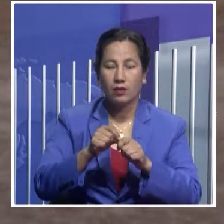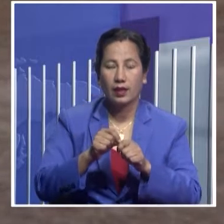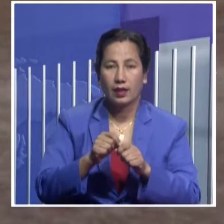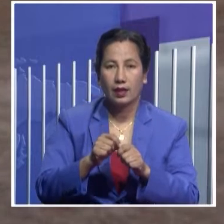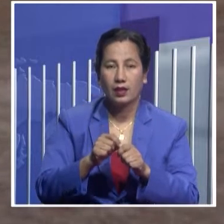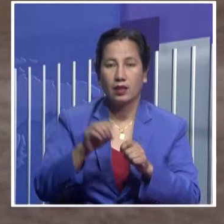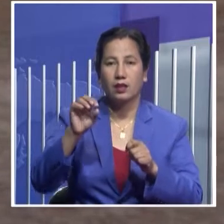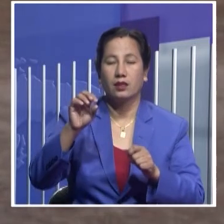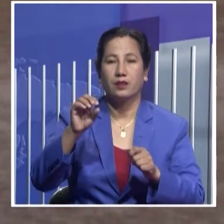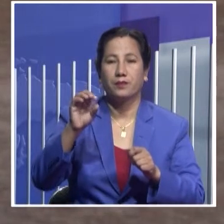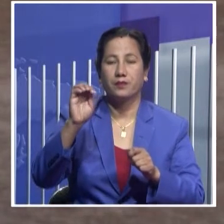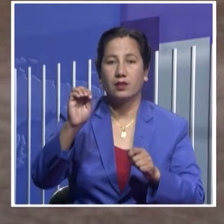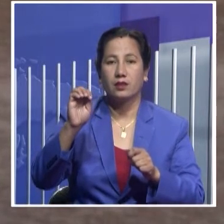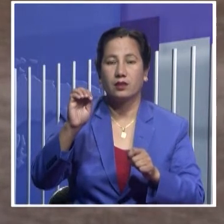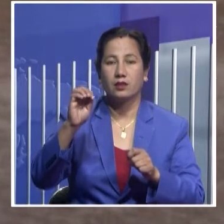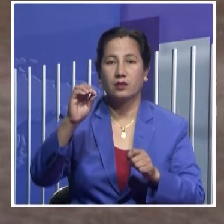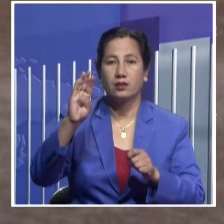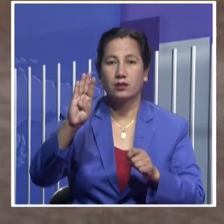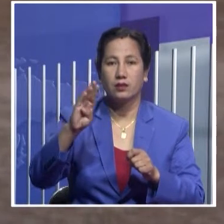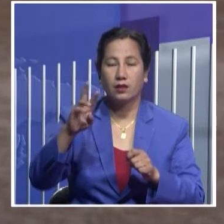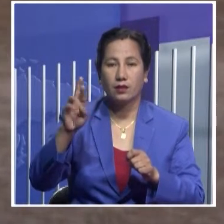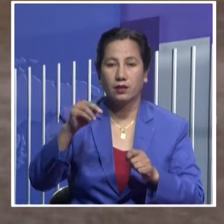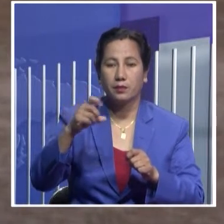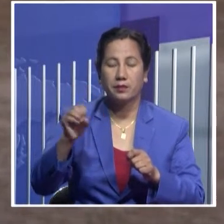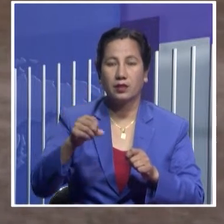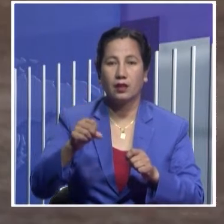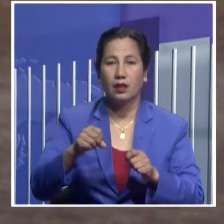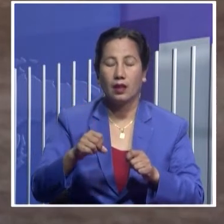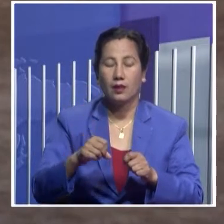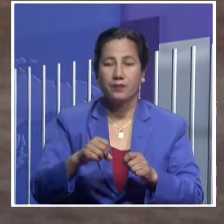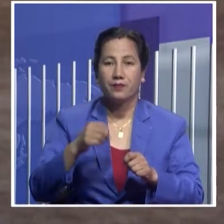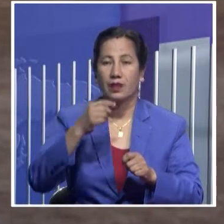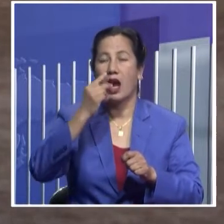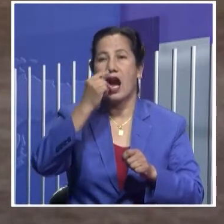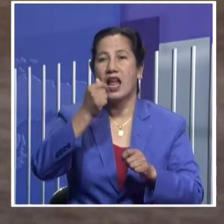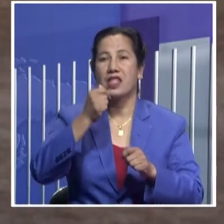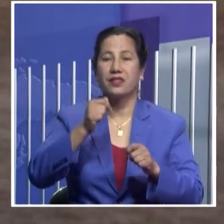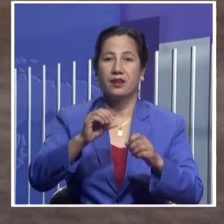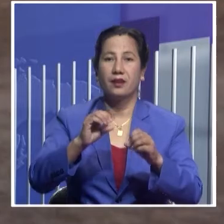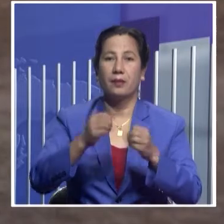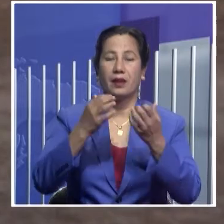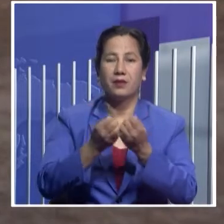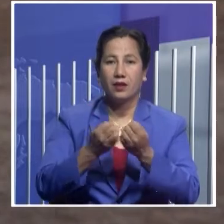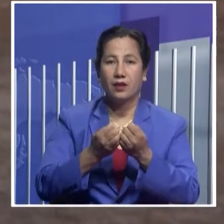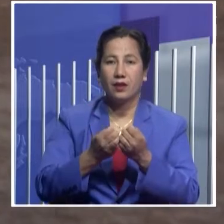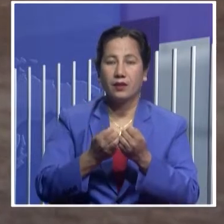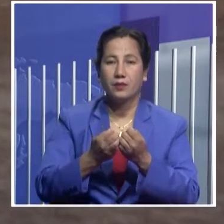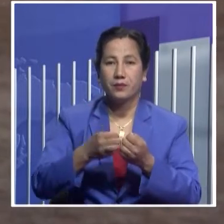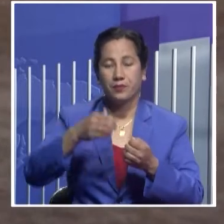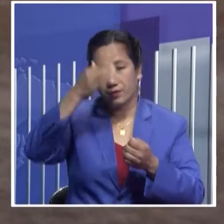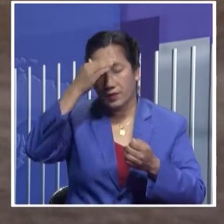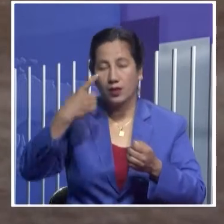प्राप्त गर्नका लागि, स्वस्थता प्राप्त गर्नका लागि, आनन्द प्राप्त गर्नका लागि, रोगी हुन् या निरोगी, वृद्ध हुन् या बालक, सबैका लागि